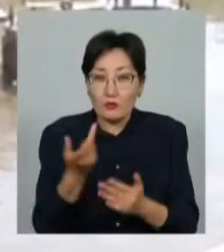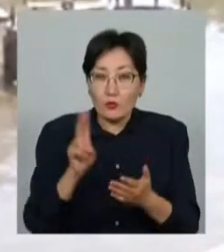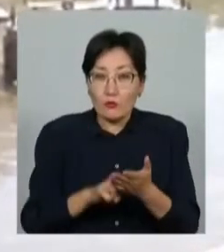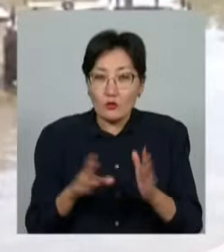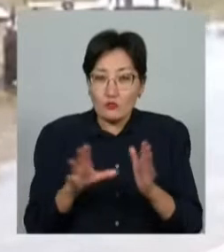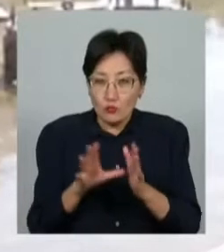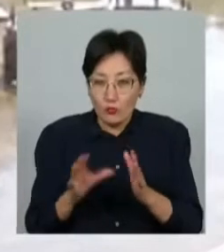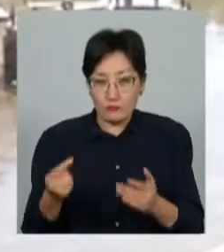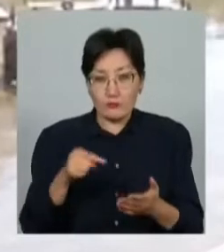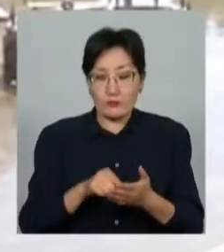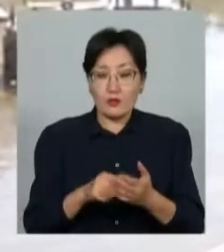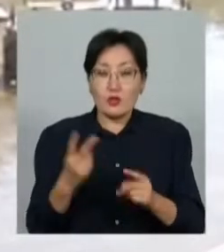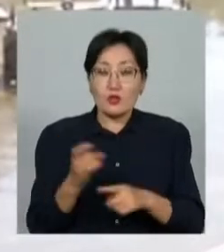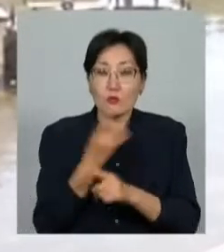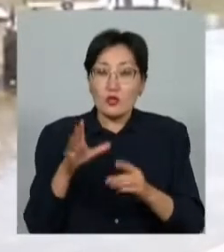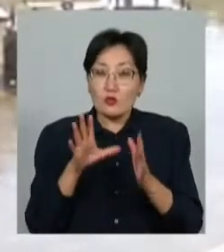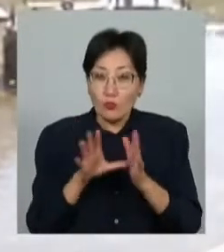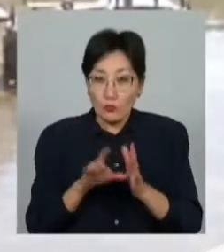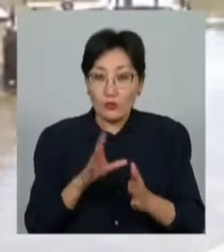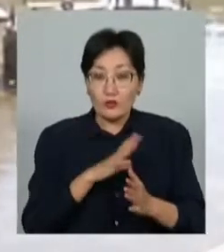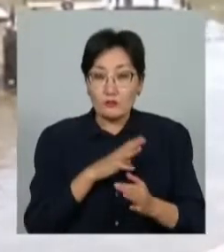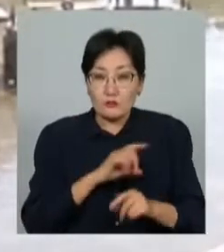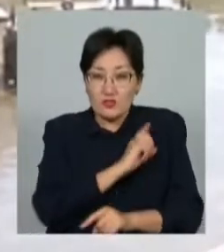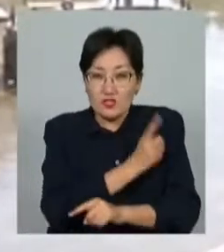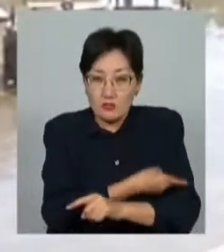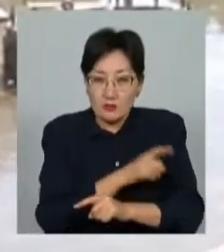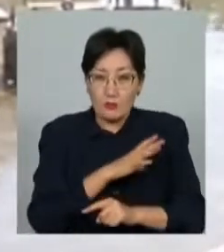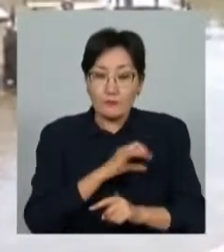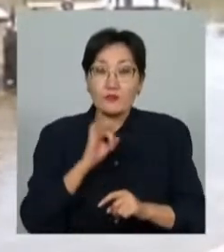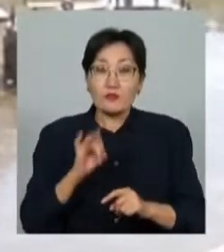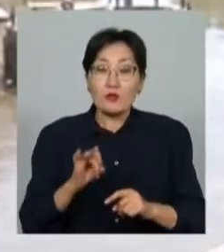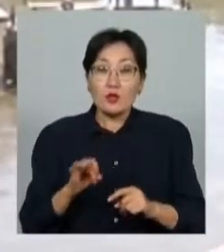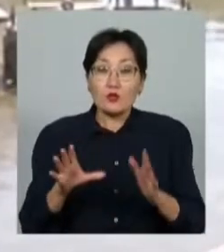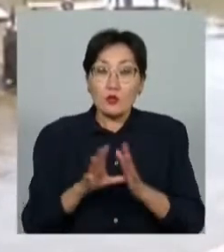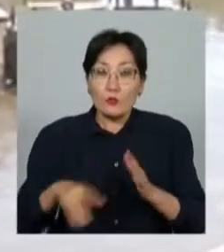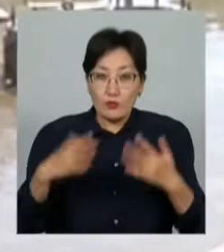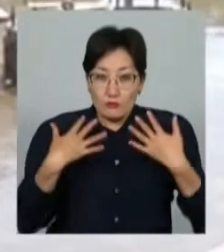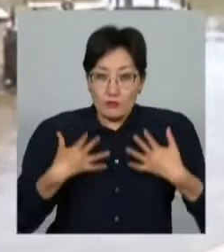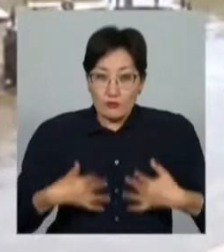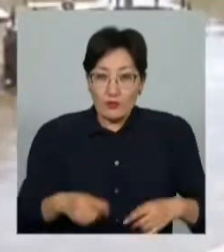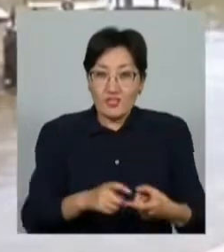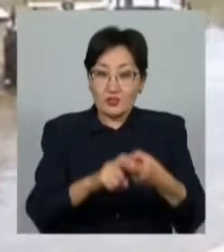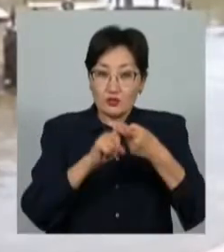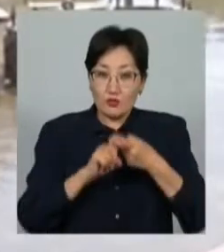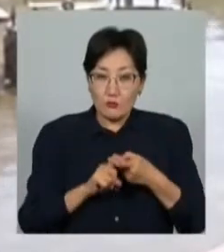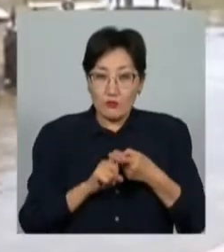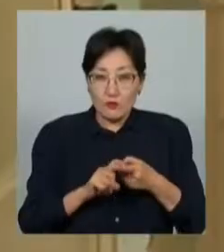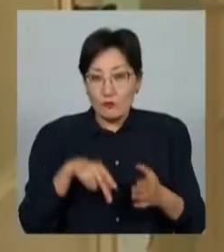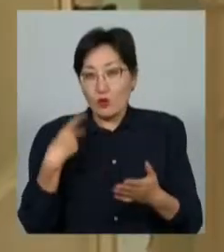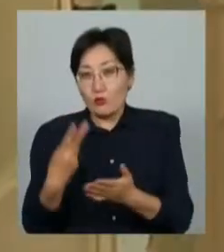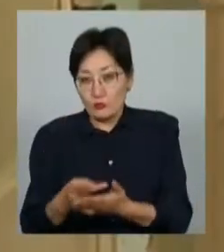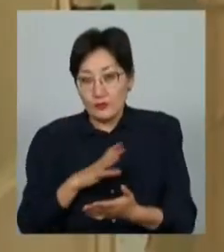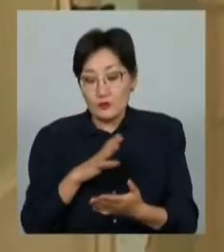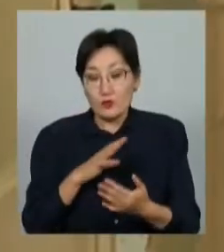тоқ берді. И екінші рет берген кезде уже қаттырақ болды тоқ. И тоқ бүкіл денеме таратты, соғылап түсін.